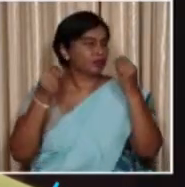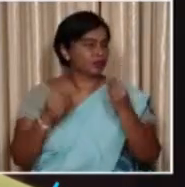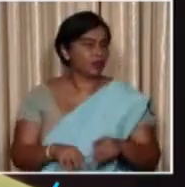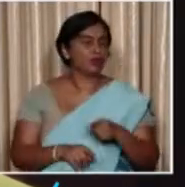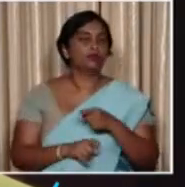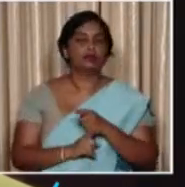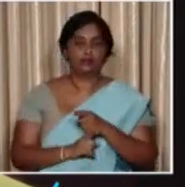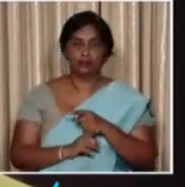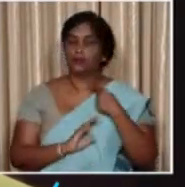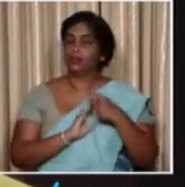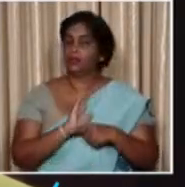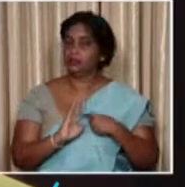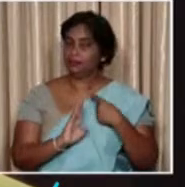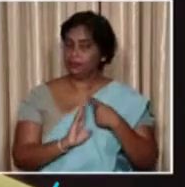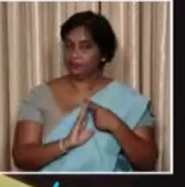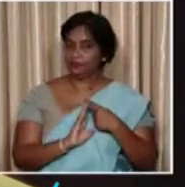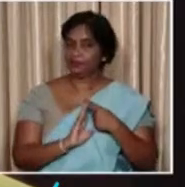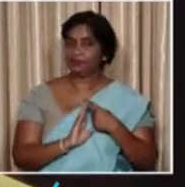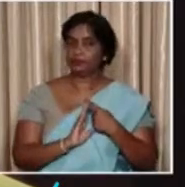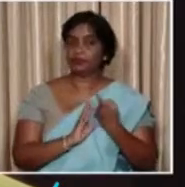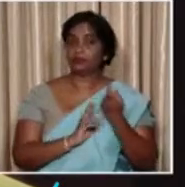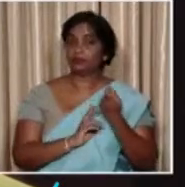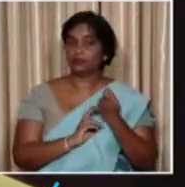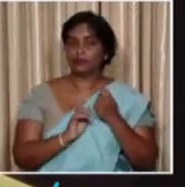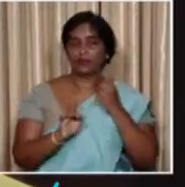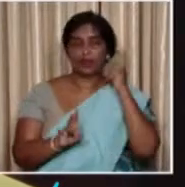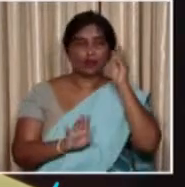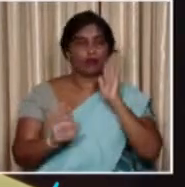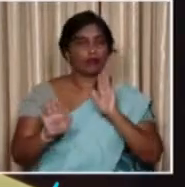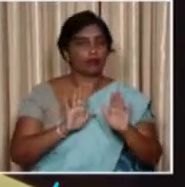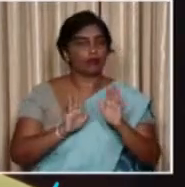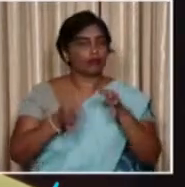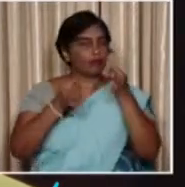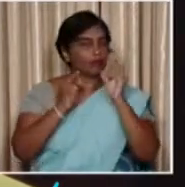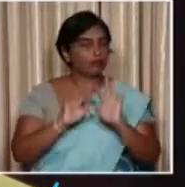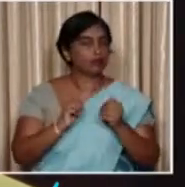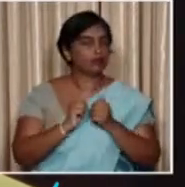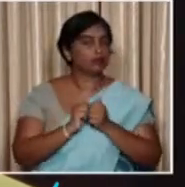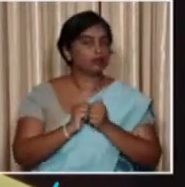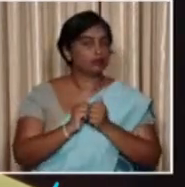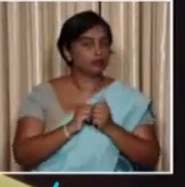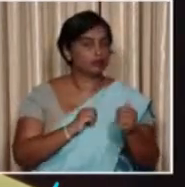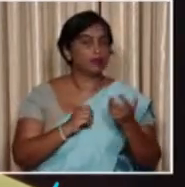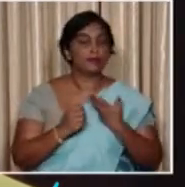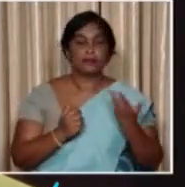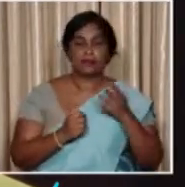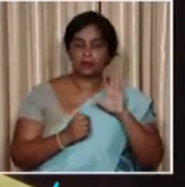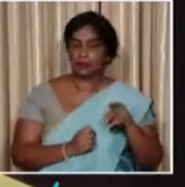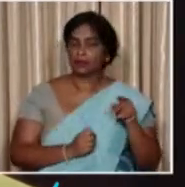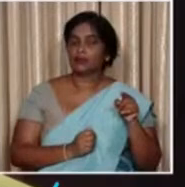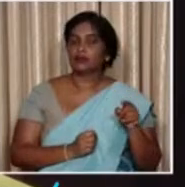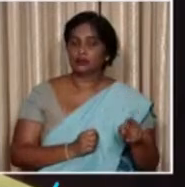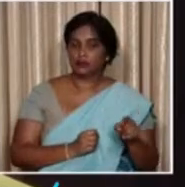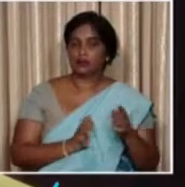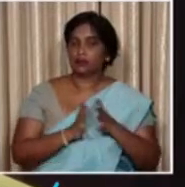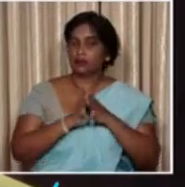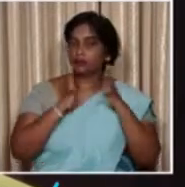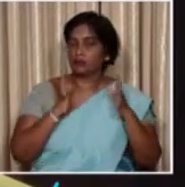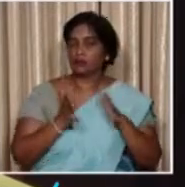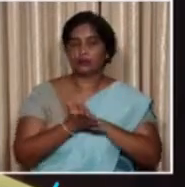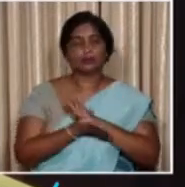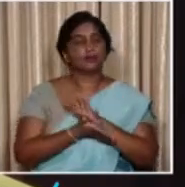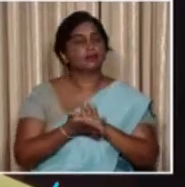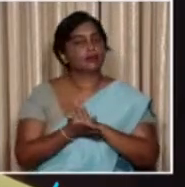කිරීමට, මේ රටේ ආර්ථික කළමනාකරණය නිසි ලෙස ක්‍රියාත්මක නොකිරීම පිළිබඳව බොහොම